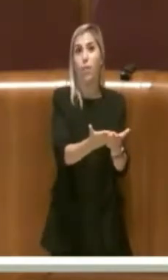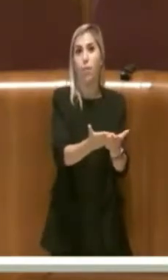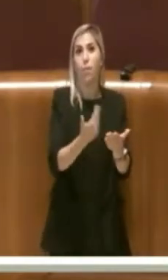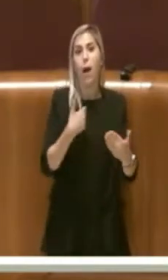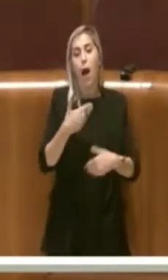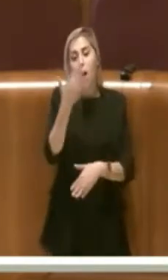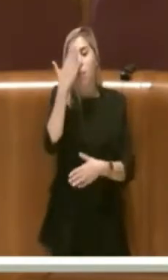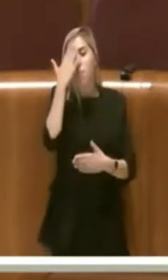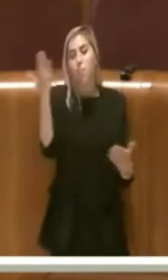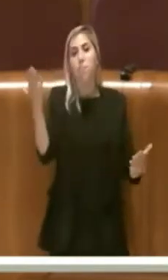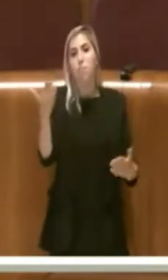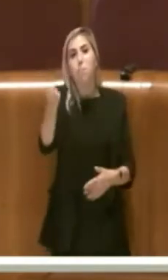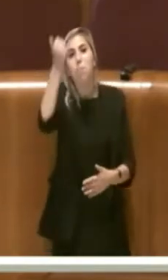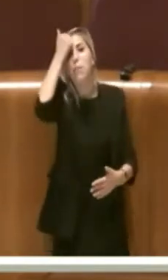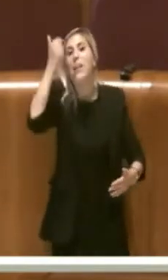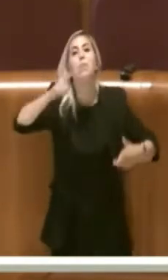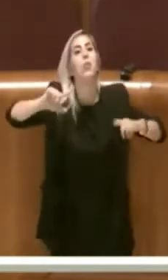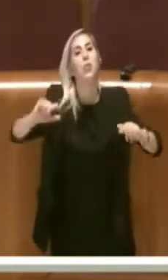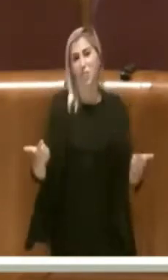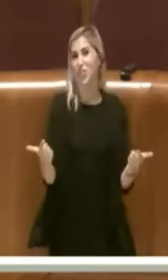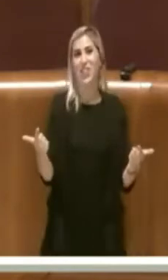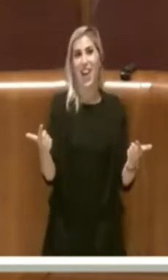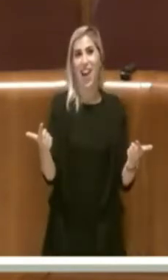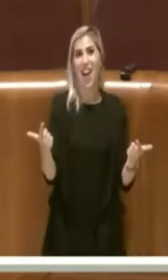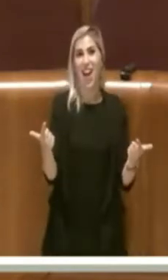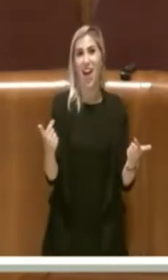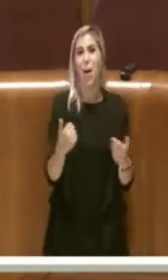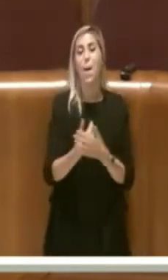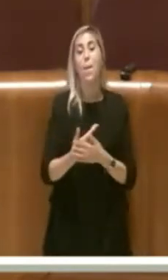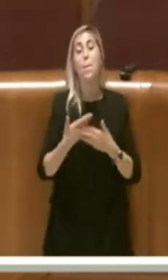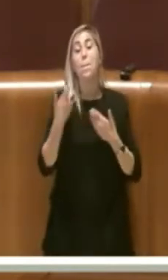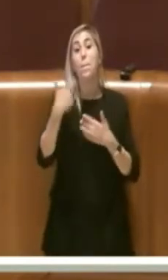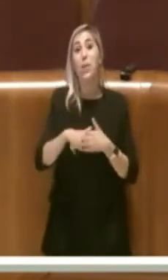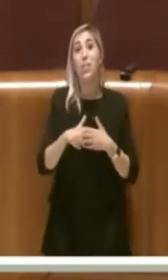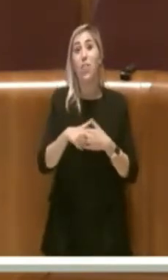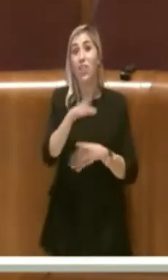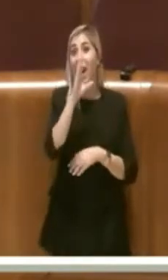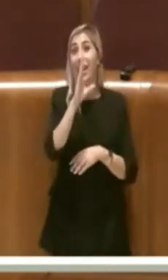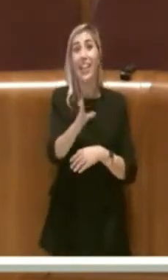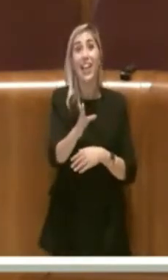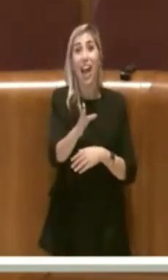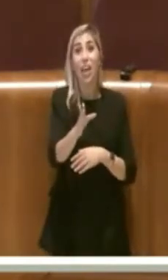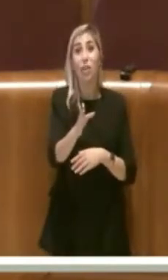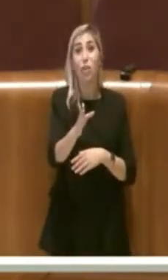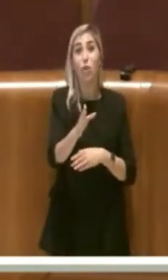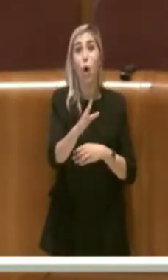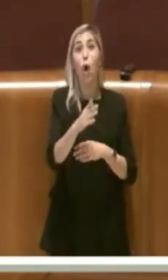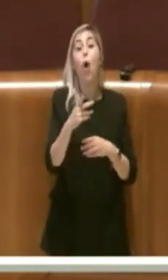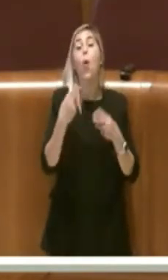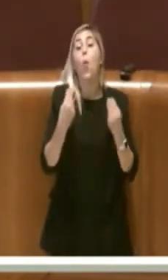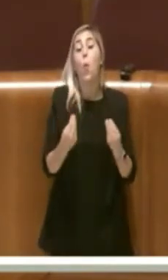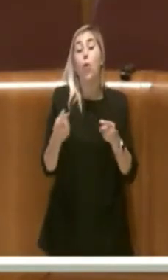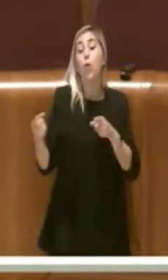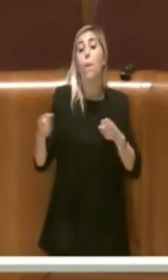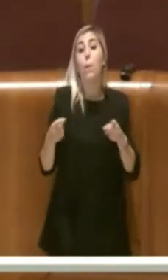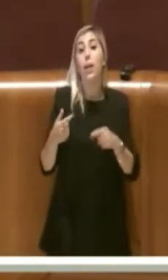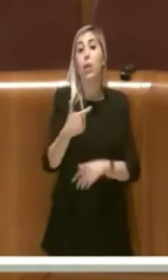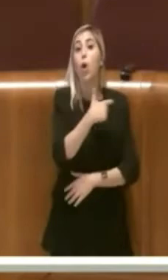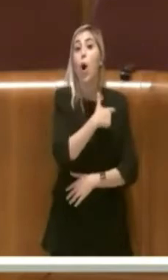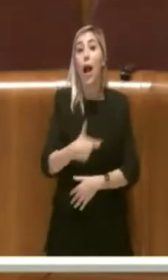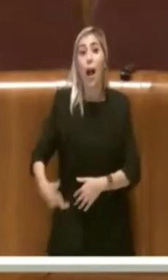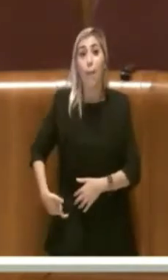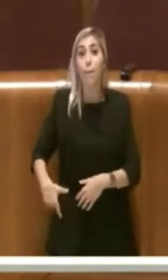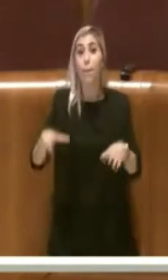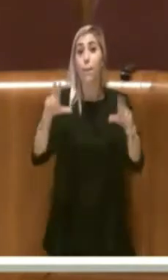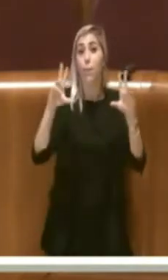rimpianti nel caso, sarà vigente dal nuovo insediamento della nuova Assemblea Capitolina,